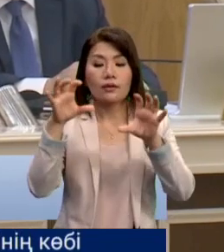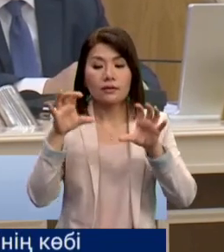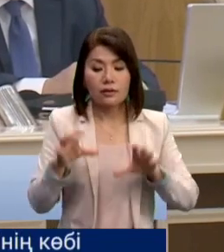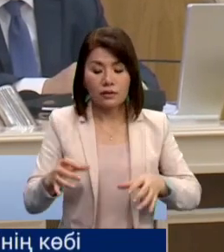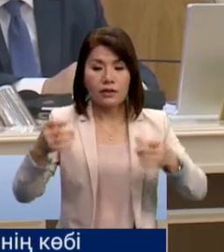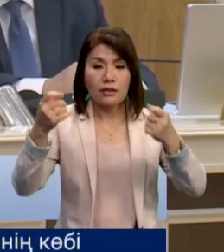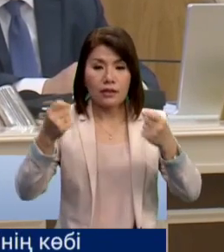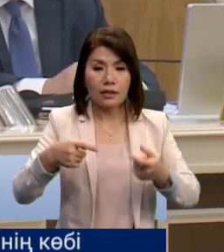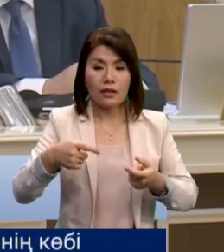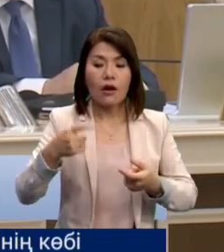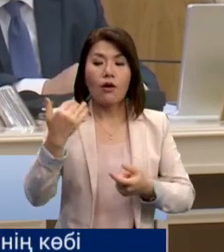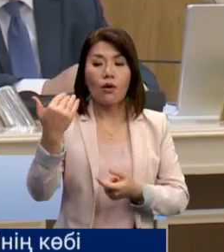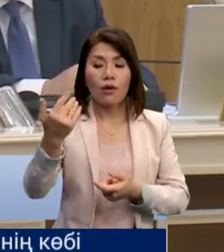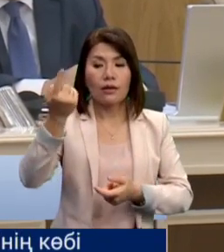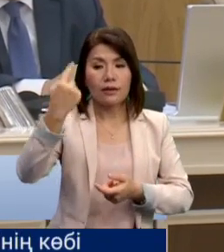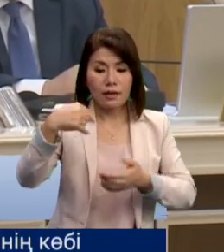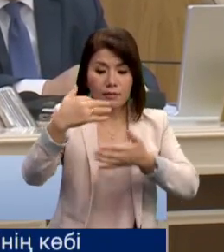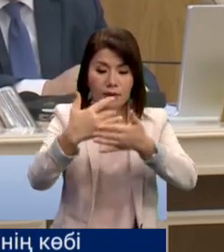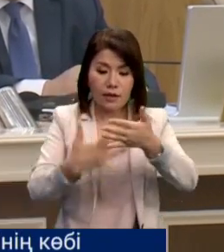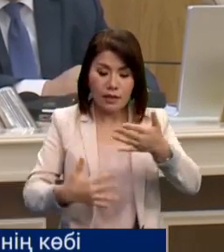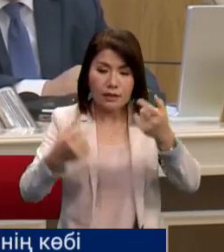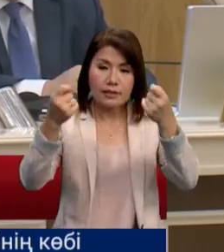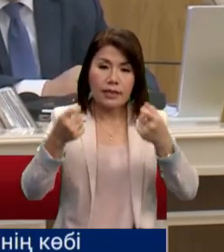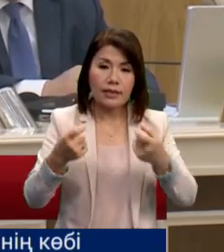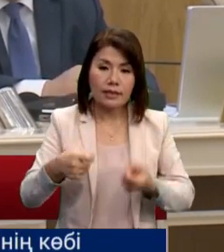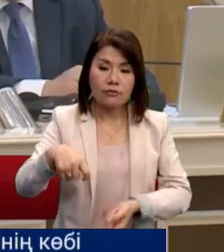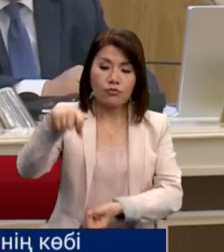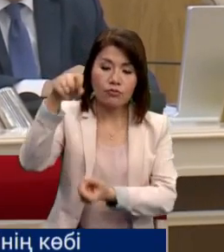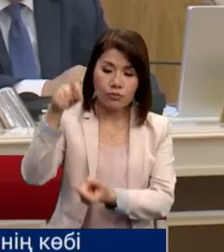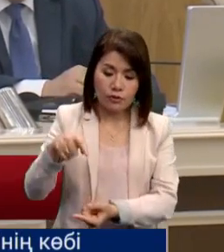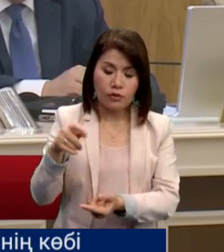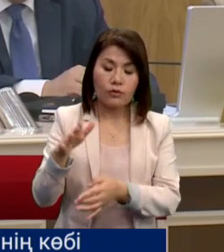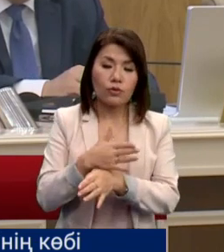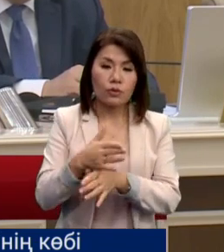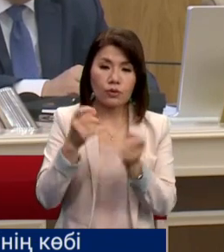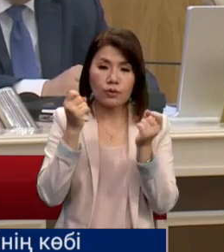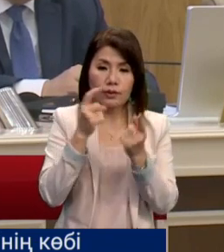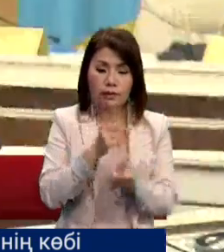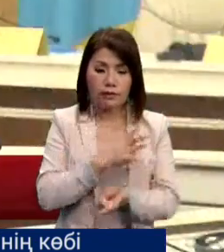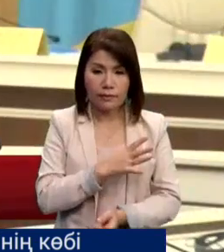заңда оған қойылатын талаптарға сәйкес екенін анықтады.